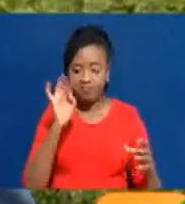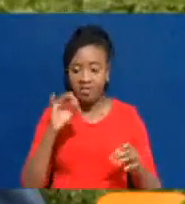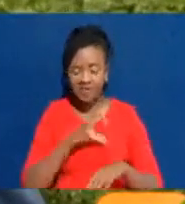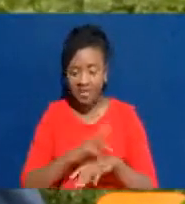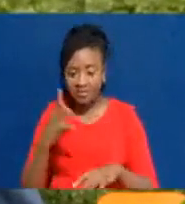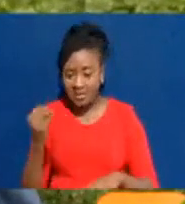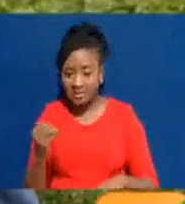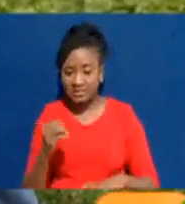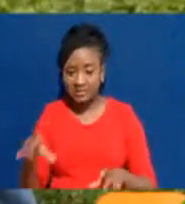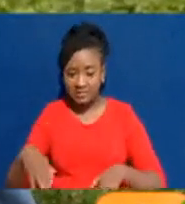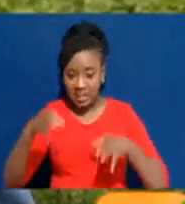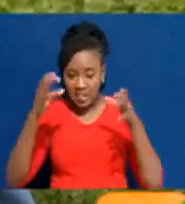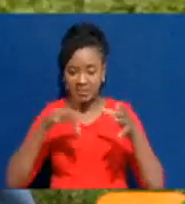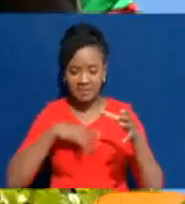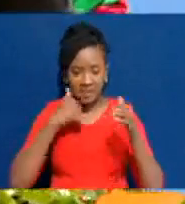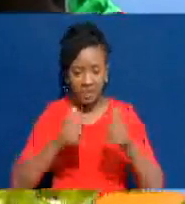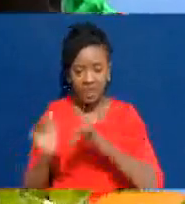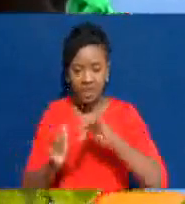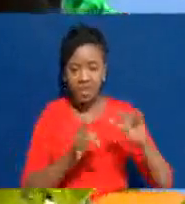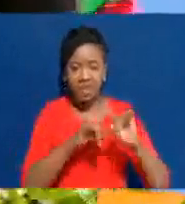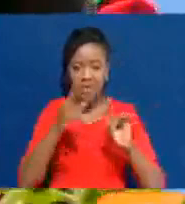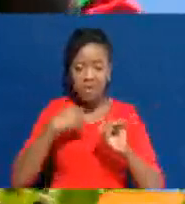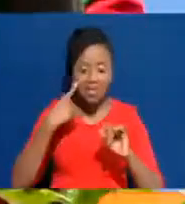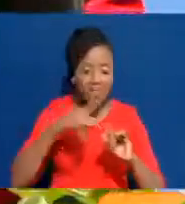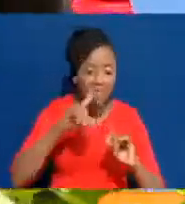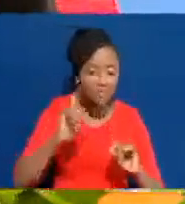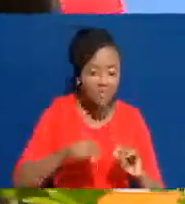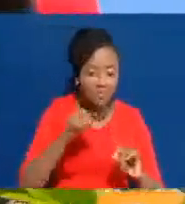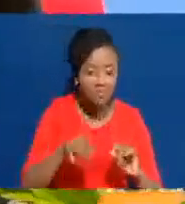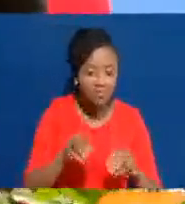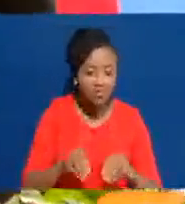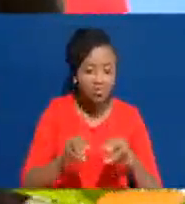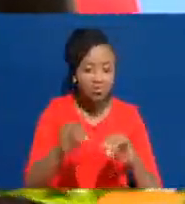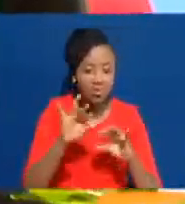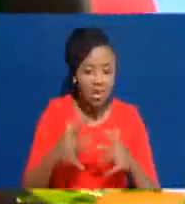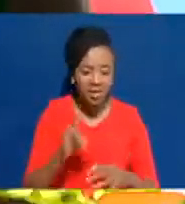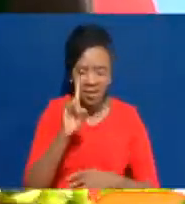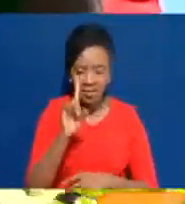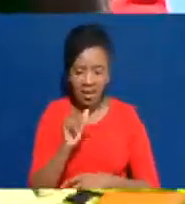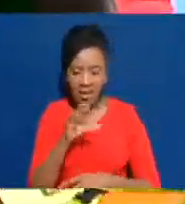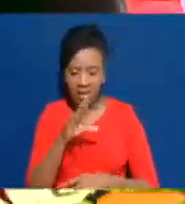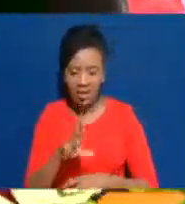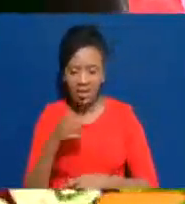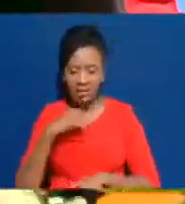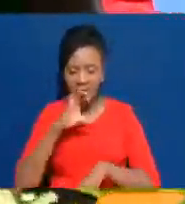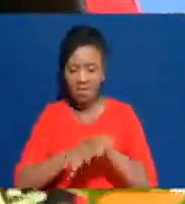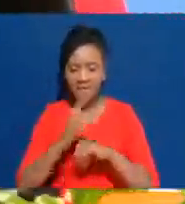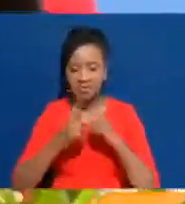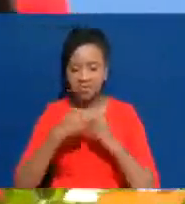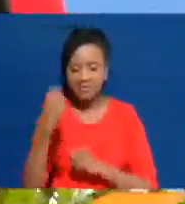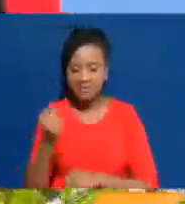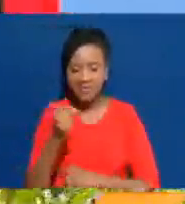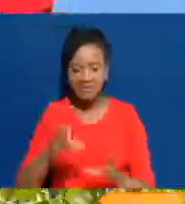mingi. Lakini wakati tulipata kupimiwa mchanga na Ujuzi Kilimo, kwa hiyo eka moja, nilipata 75.